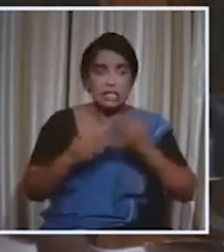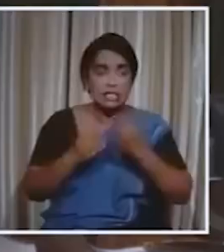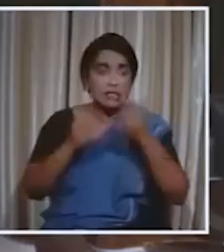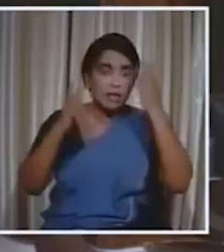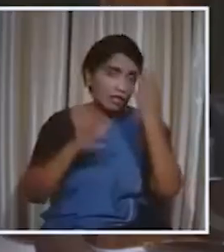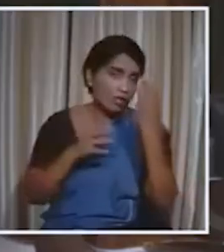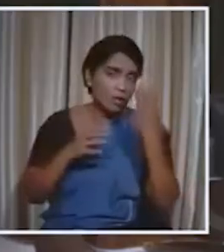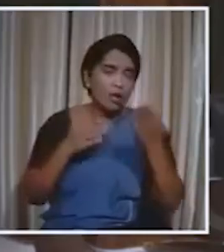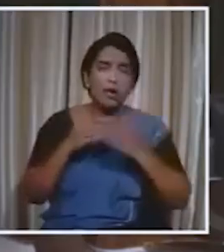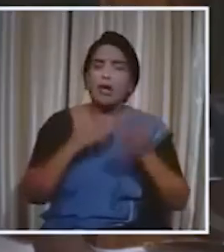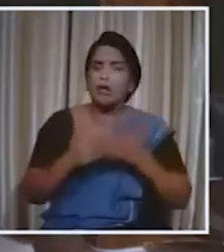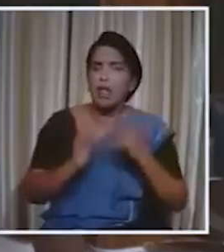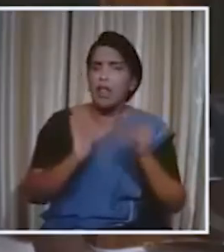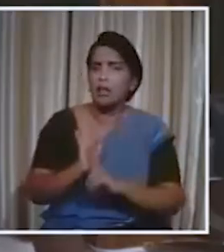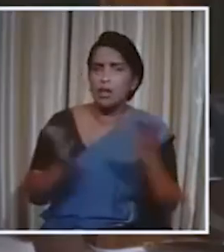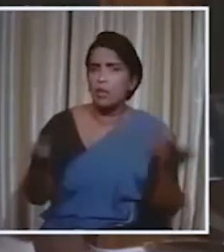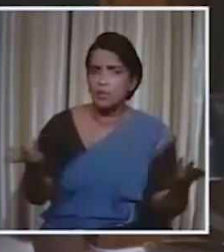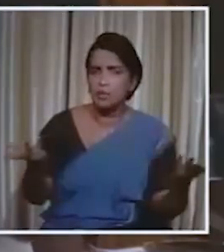3000යි. කොහෙද ගෙවල් හදන්නේ රුපියල් ලක්ෂකින්?